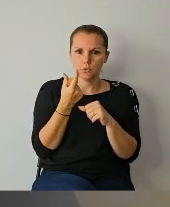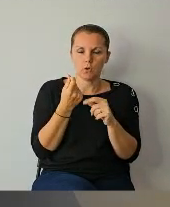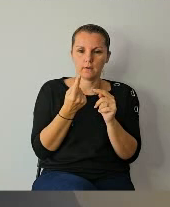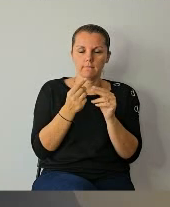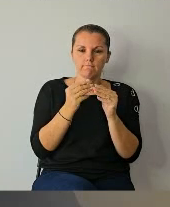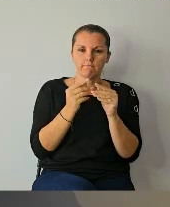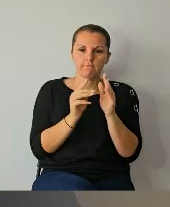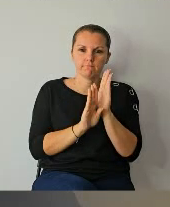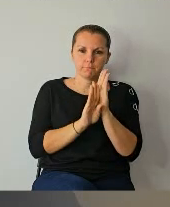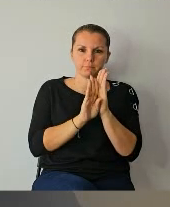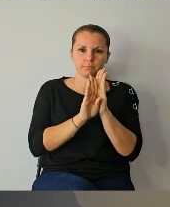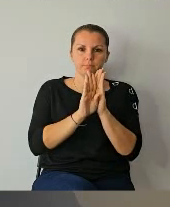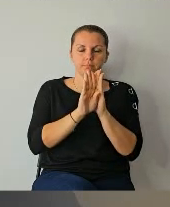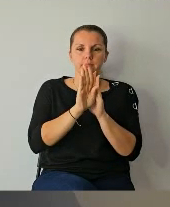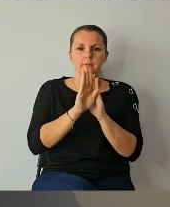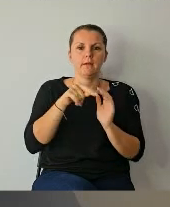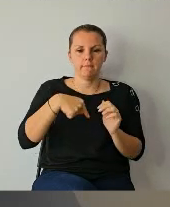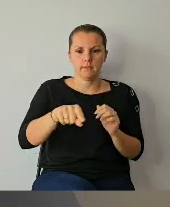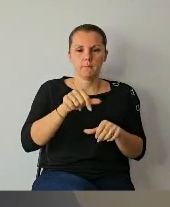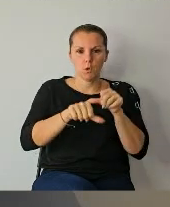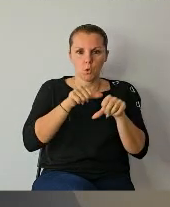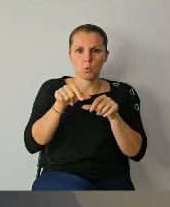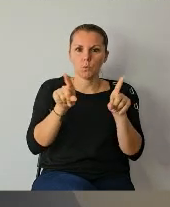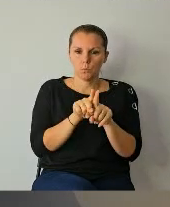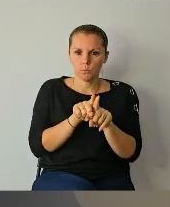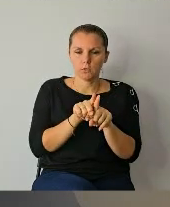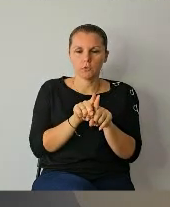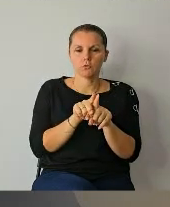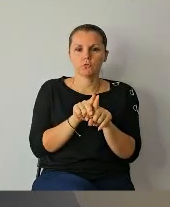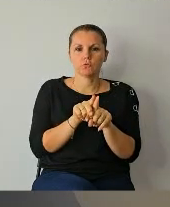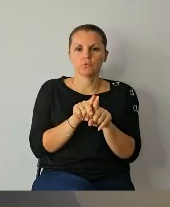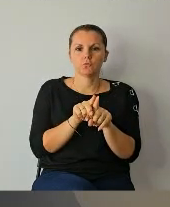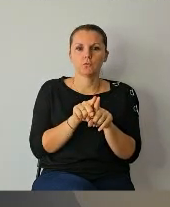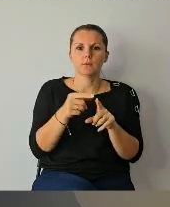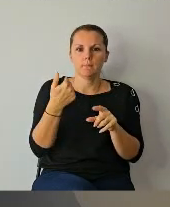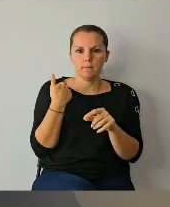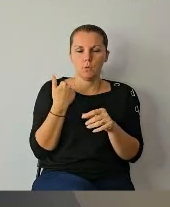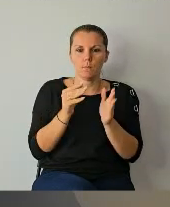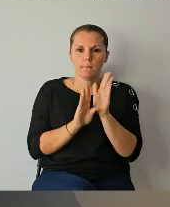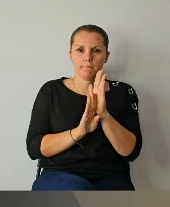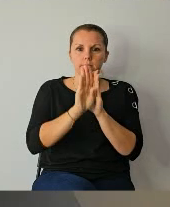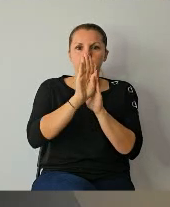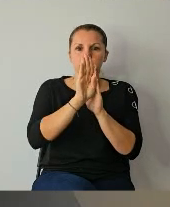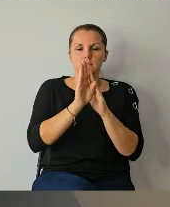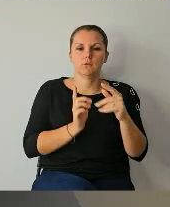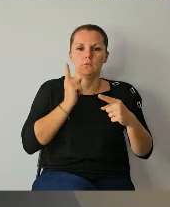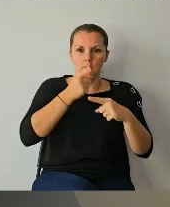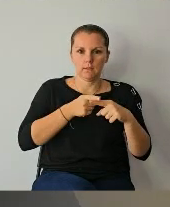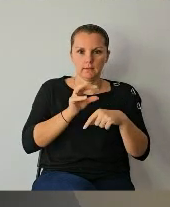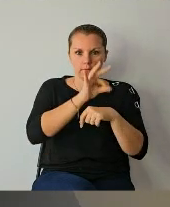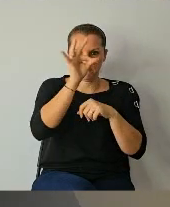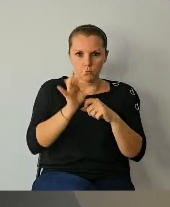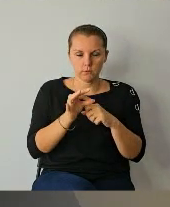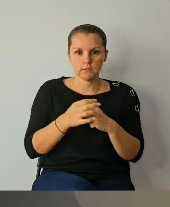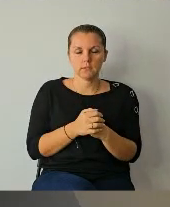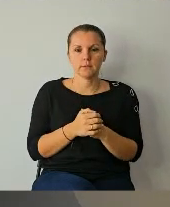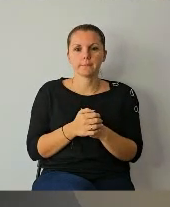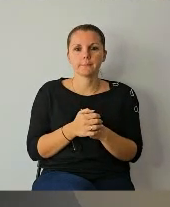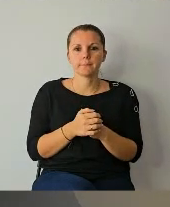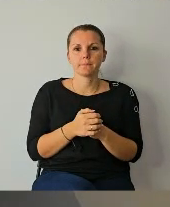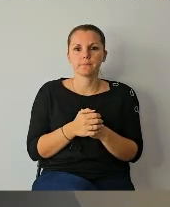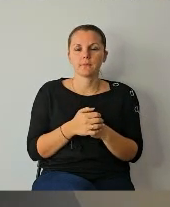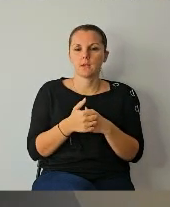wzrastały. W tym roku też tam została podniesiony dodatek funkcyjny. Jeśli chodzi